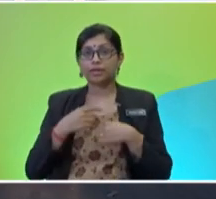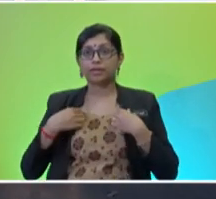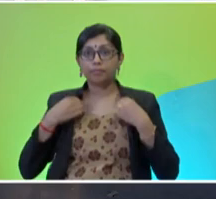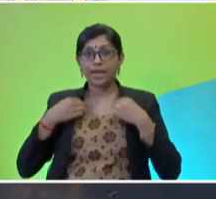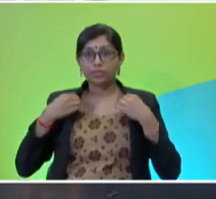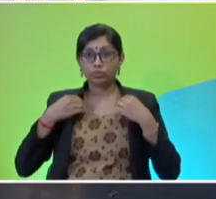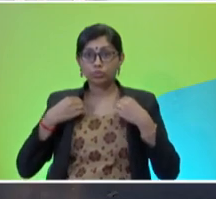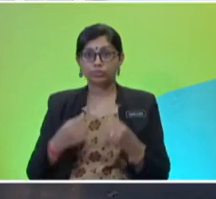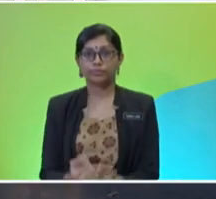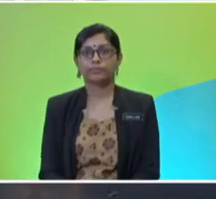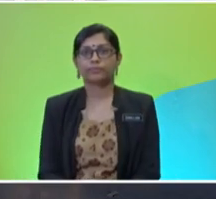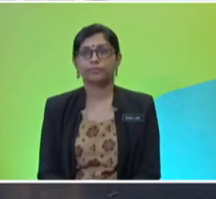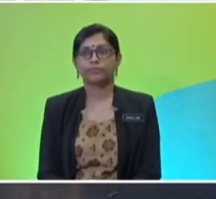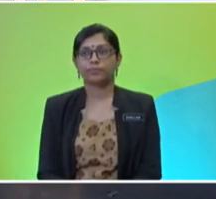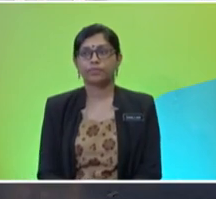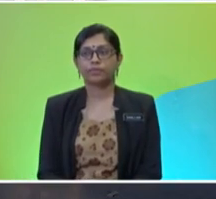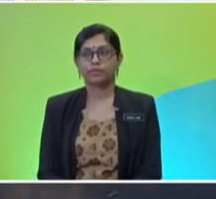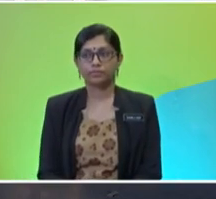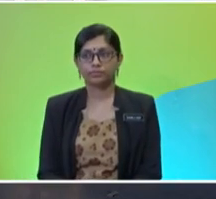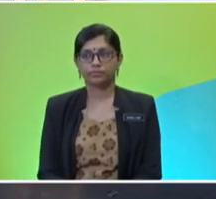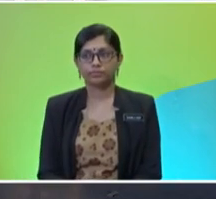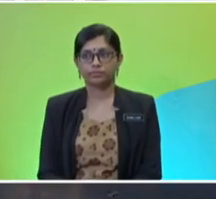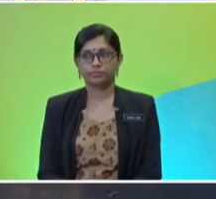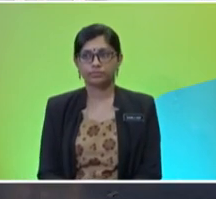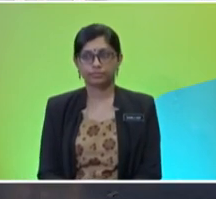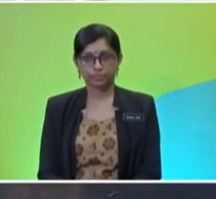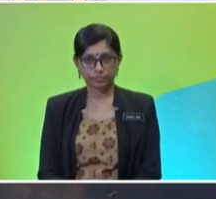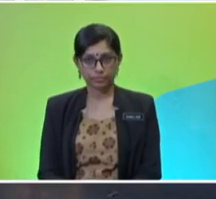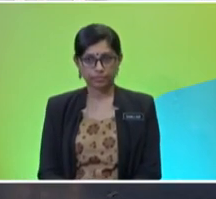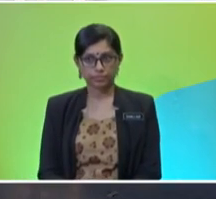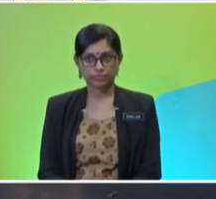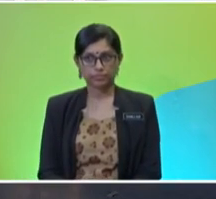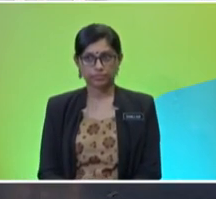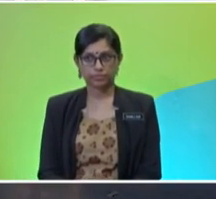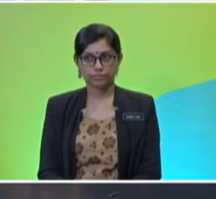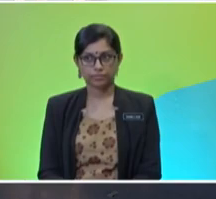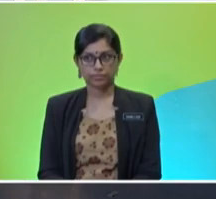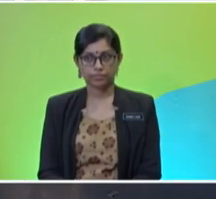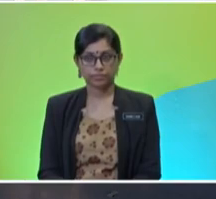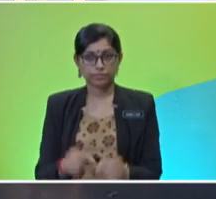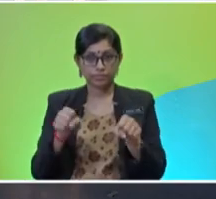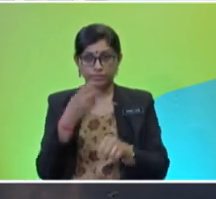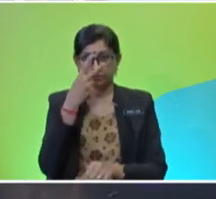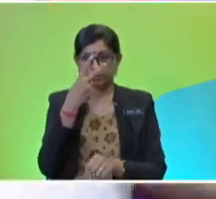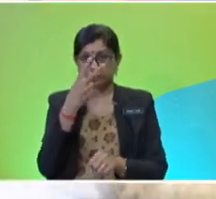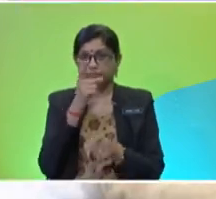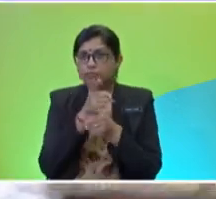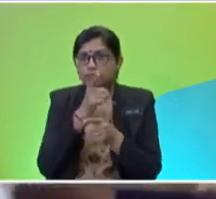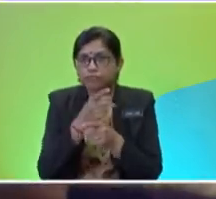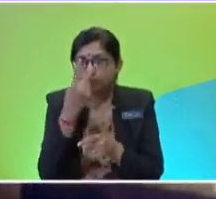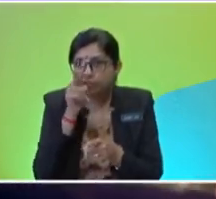Sukan. Saya selalu buat macam ni cikgu. Kan? Kita buat macam ni. Murid-murid kat rumah boleh tengok Nanti